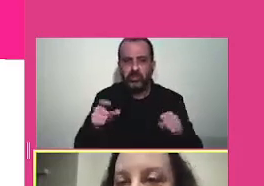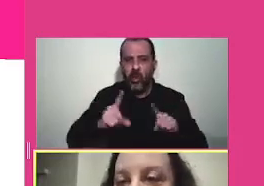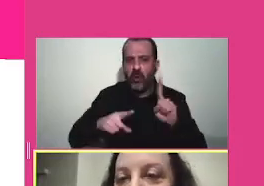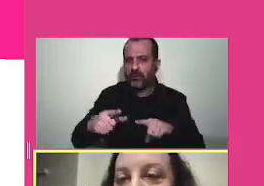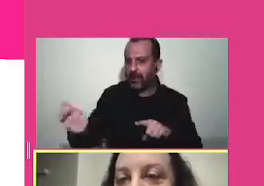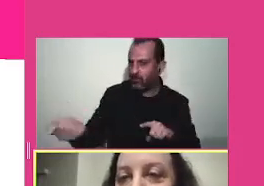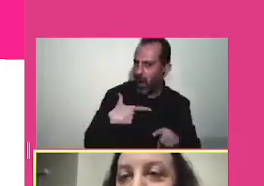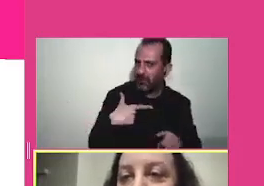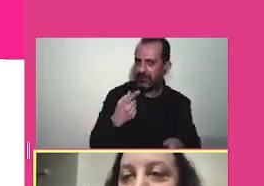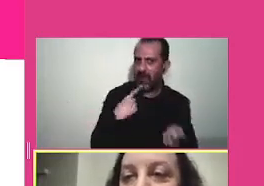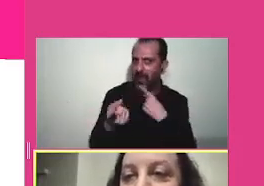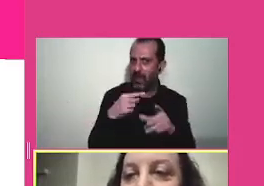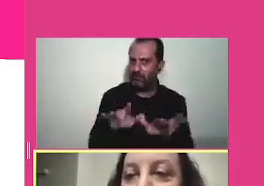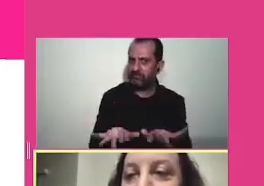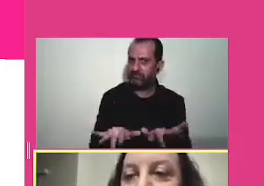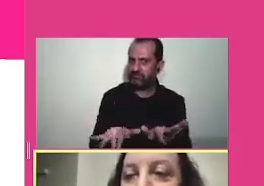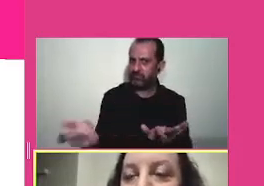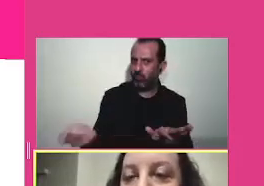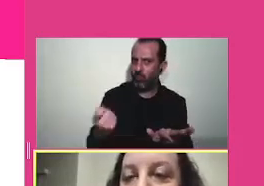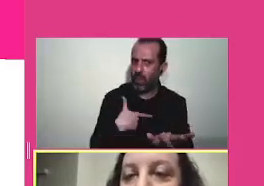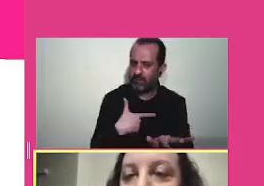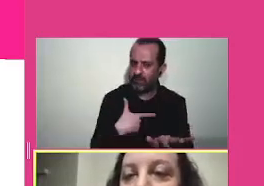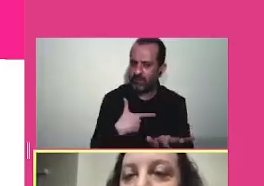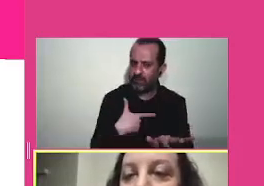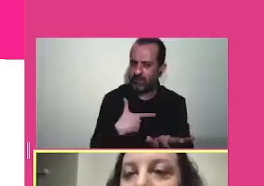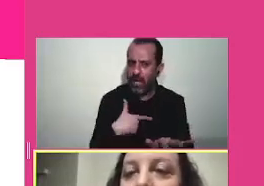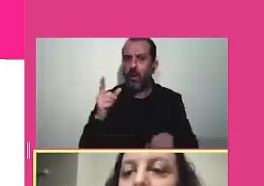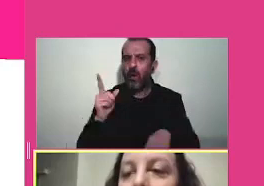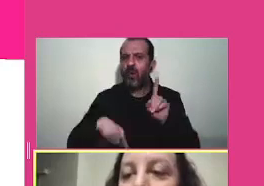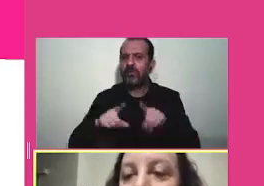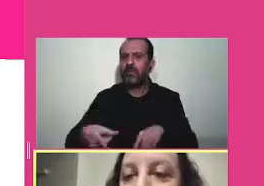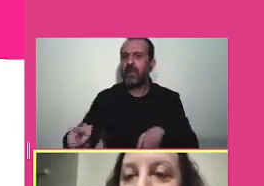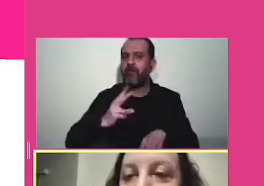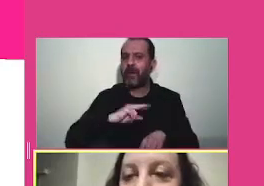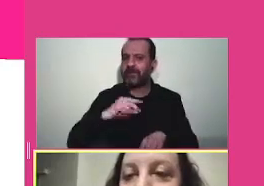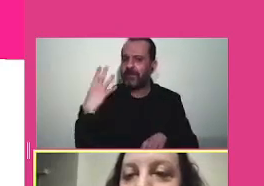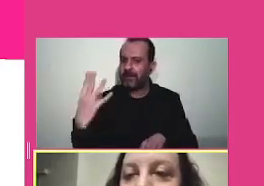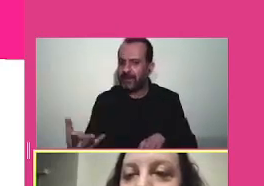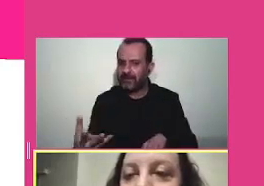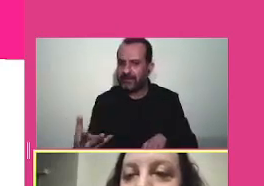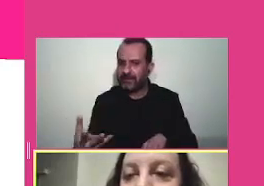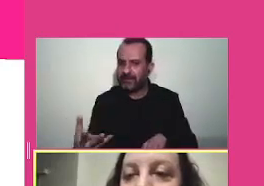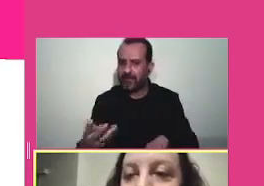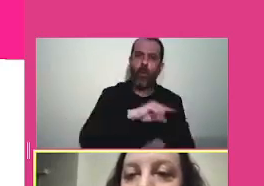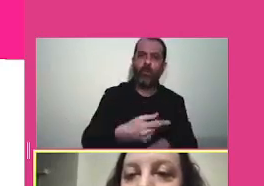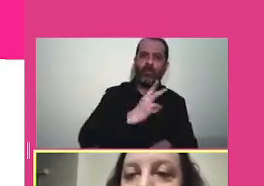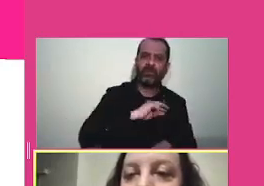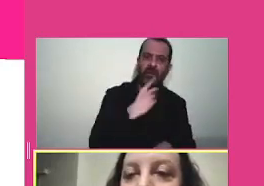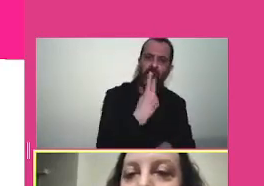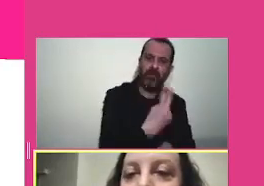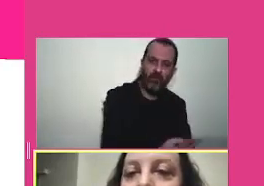chat. Μπορείτε να γράψετε και στο chat. Βλέπω 4. 2. Δύο.